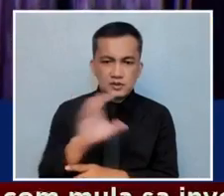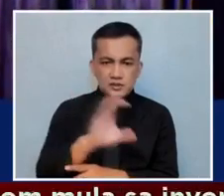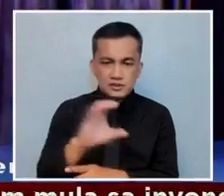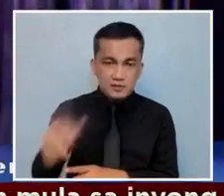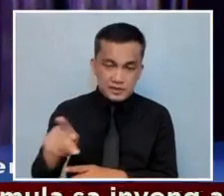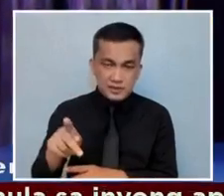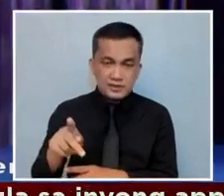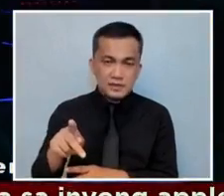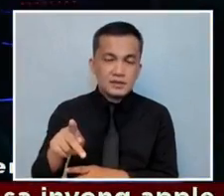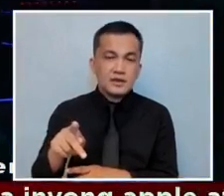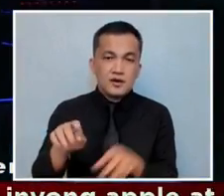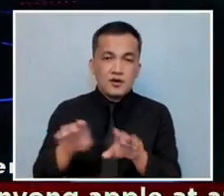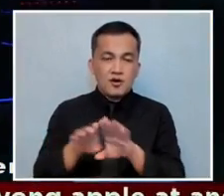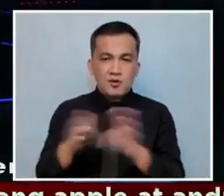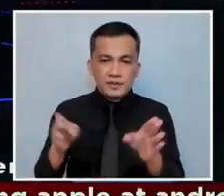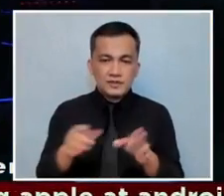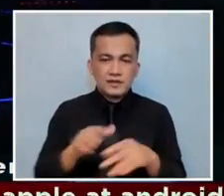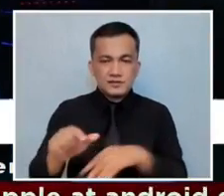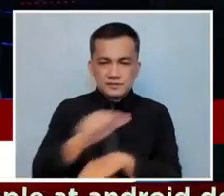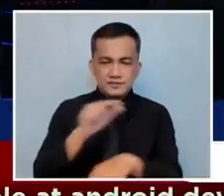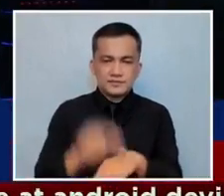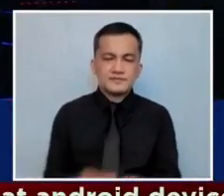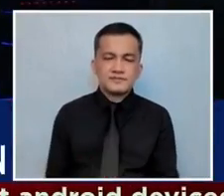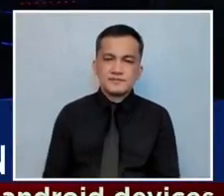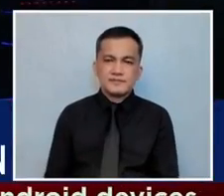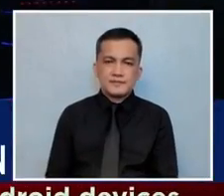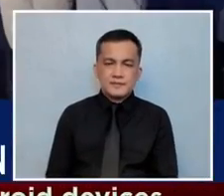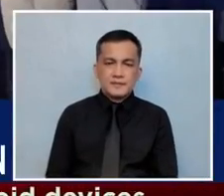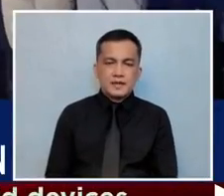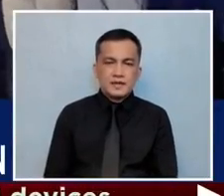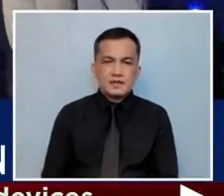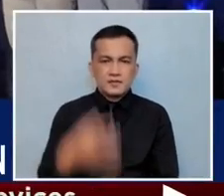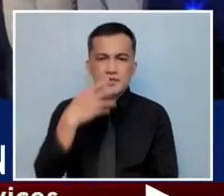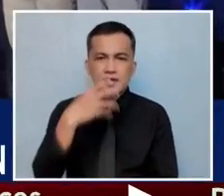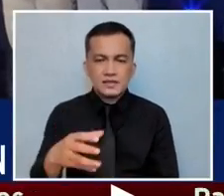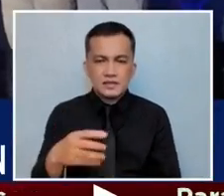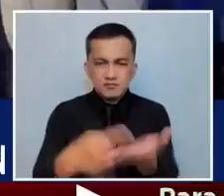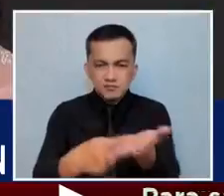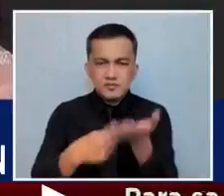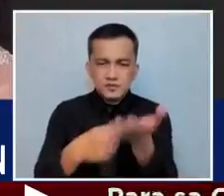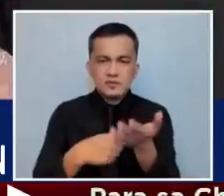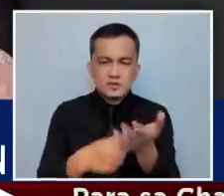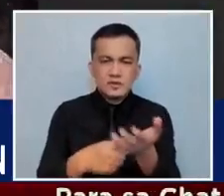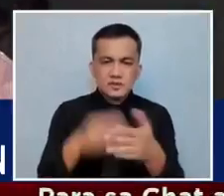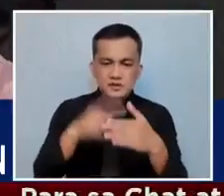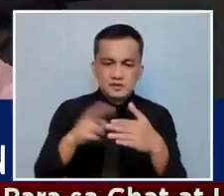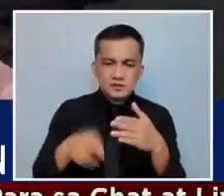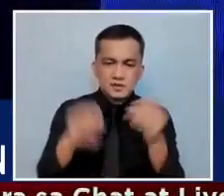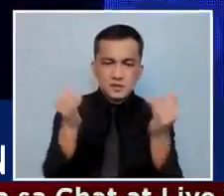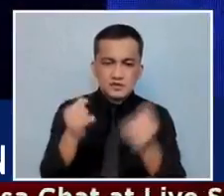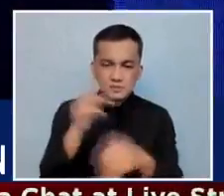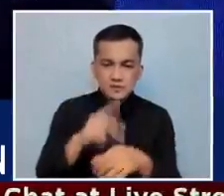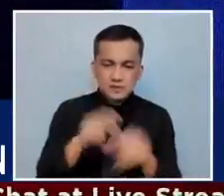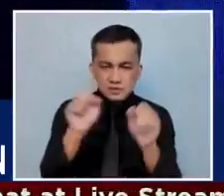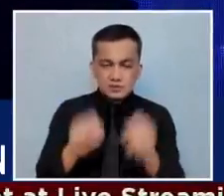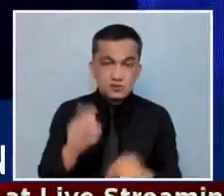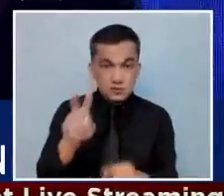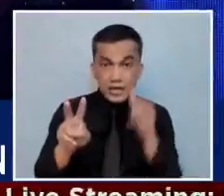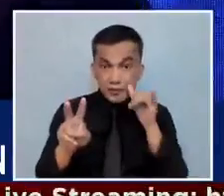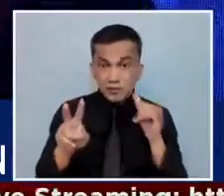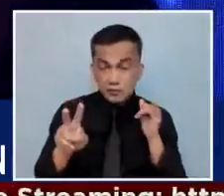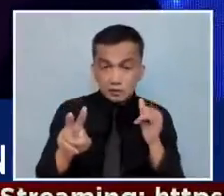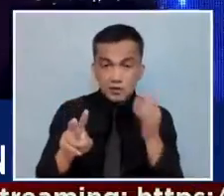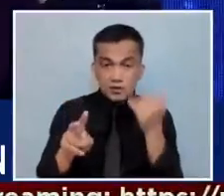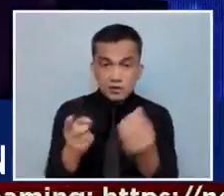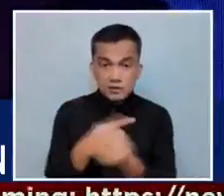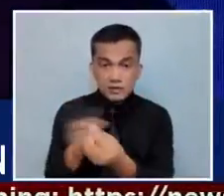Ang ating Idol Top 10! Mainit namang pinag-uusapan ang resulta ng Idol Philippines Season 2 kagabi matapos